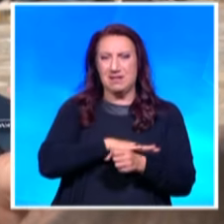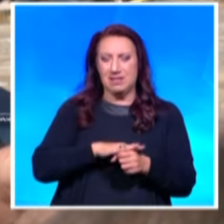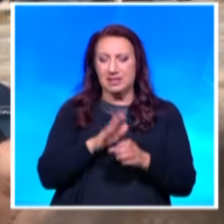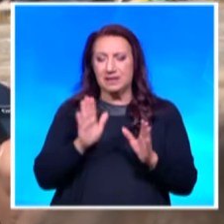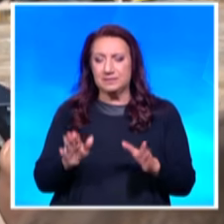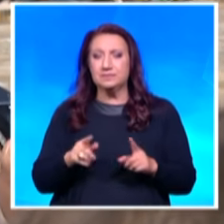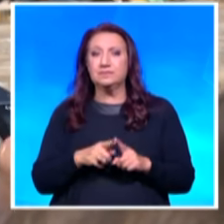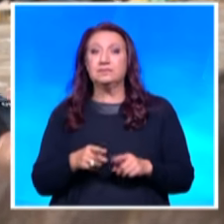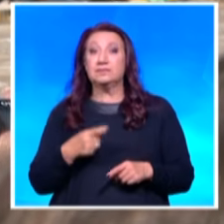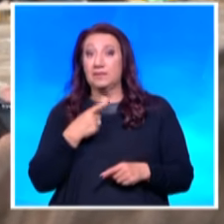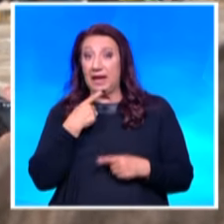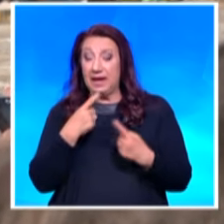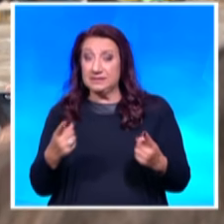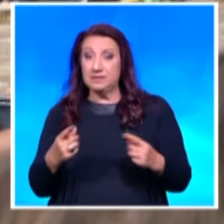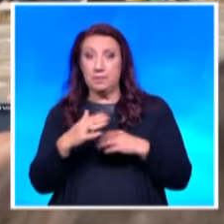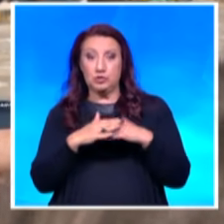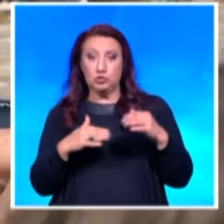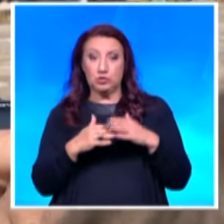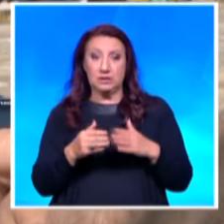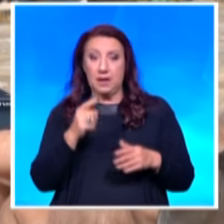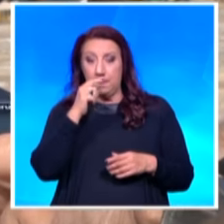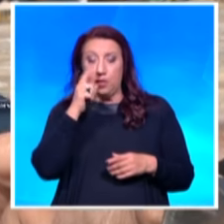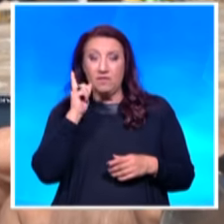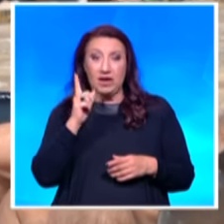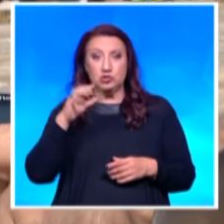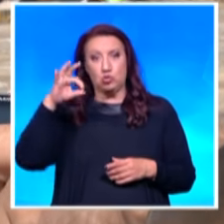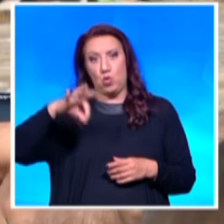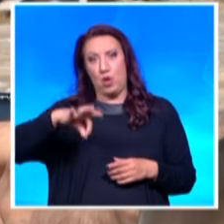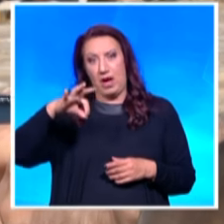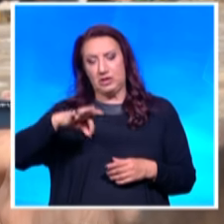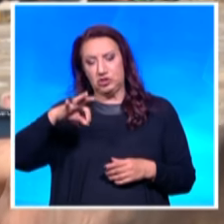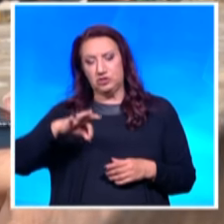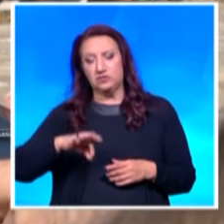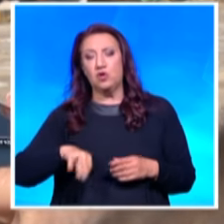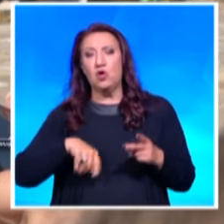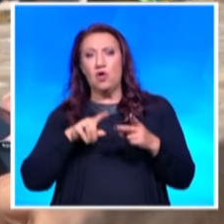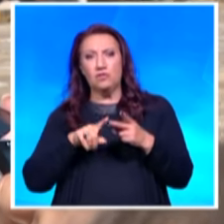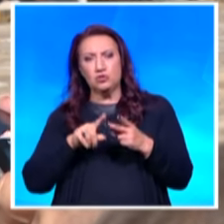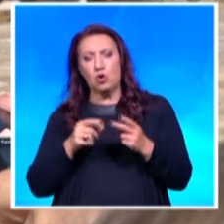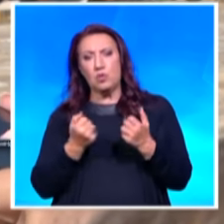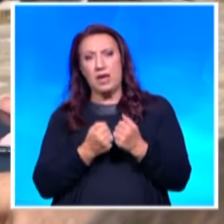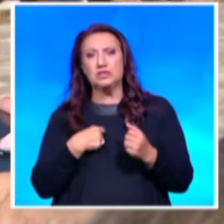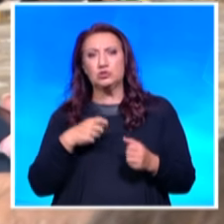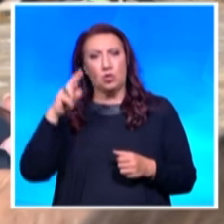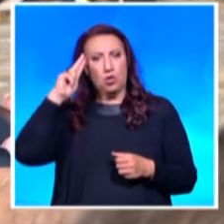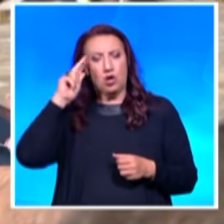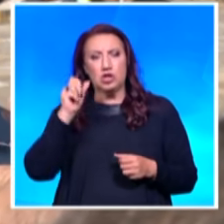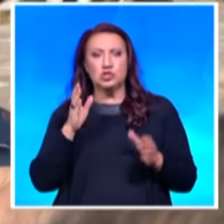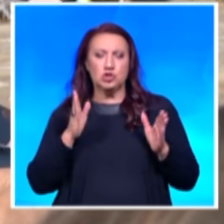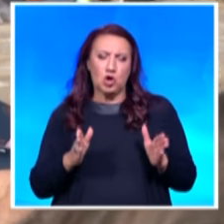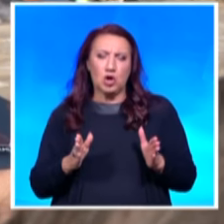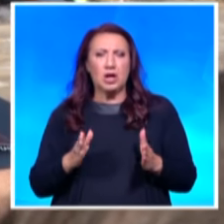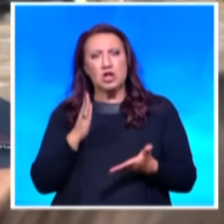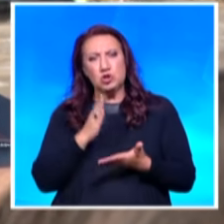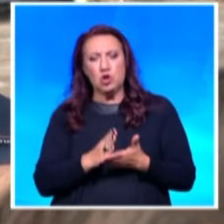един път към строителите. Наистина по-важно е качеството, на второ място е срока, но ще се опитаме така до средата на септември